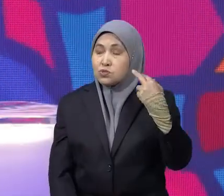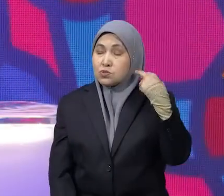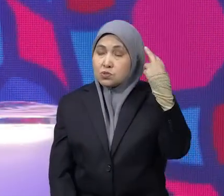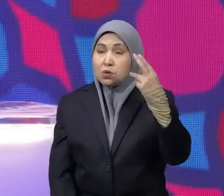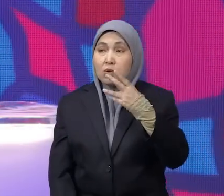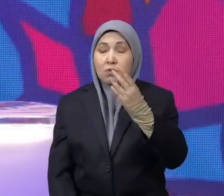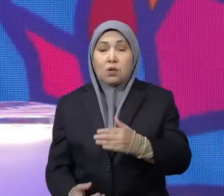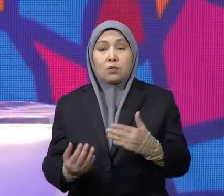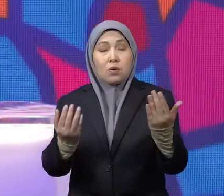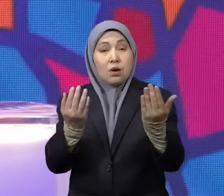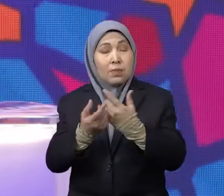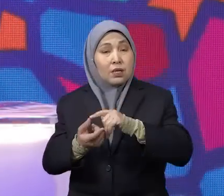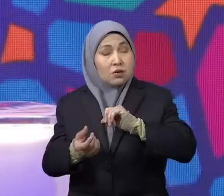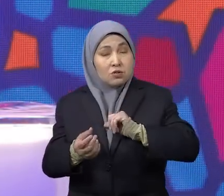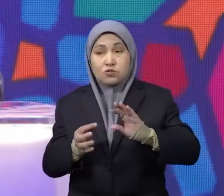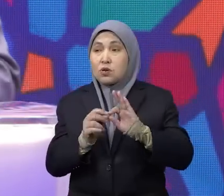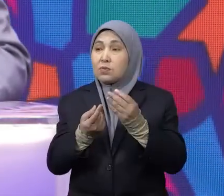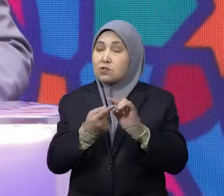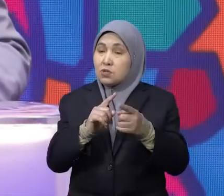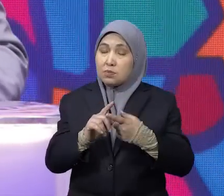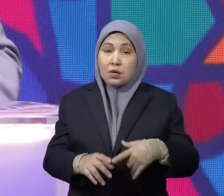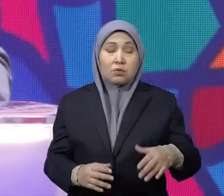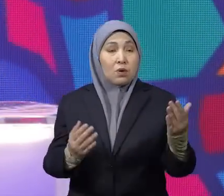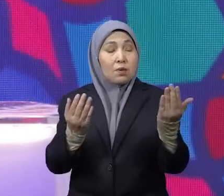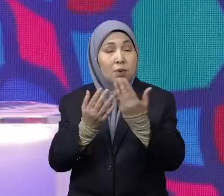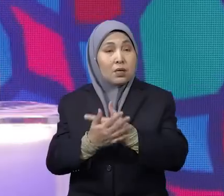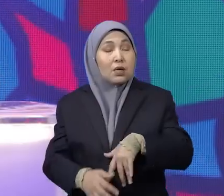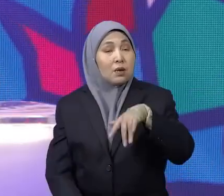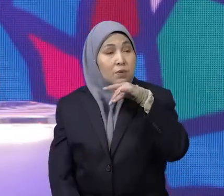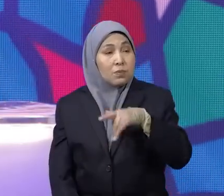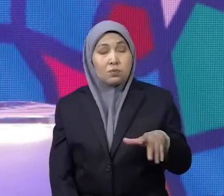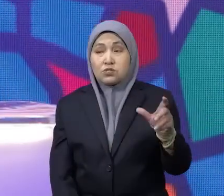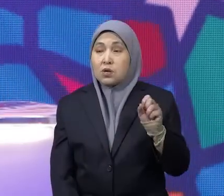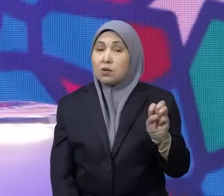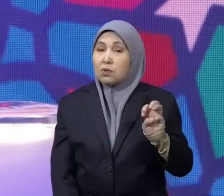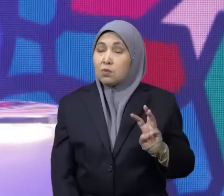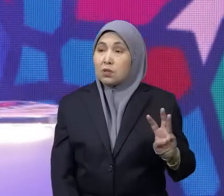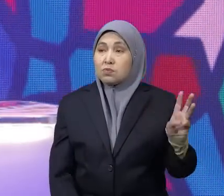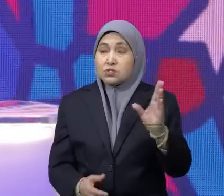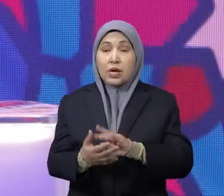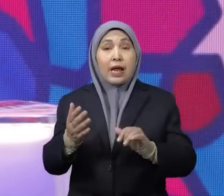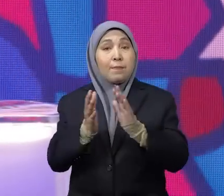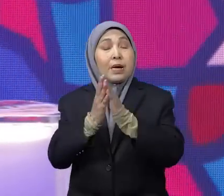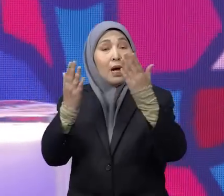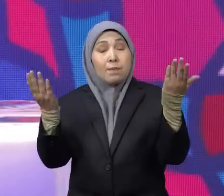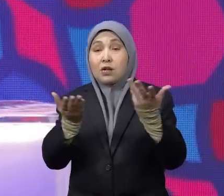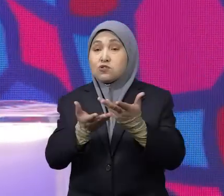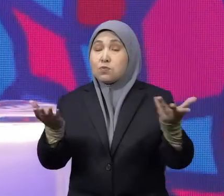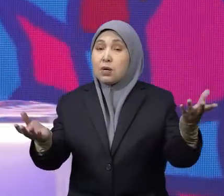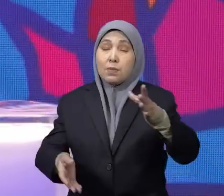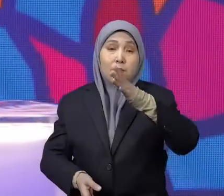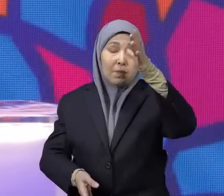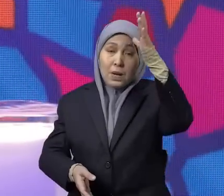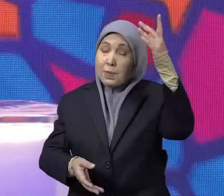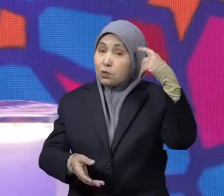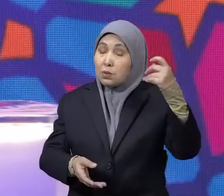وعلى آله وصحبه ومن والاه. اللهم صل على سيدنا محمد وعلى آل سيدنا محمد. Apa khabar semuanya, ayahanda dan bonda, tuan-tuan